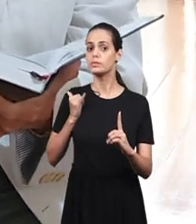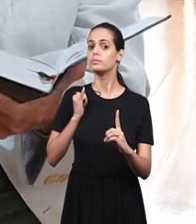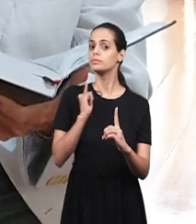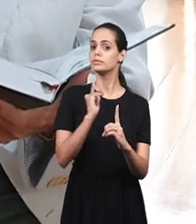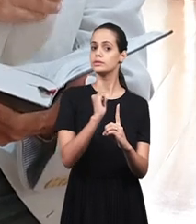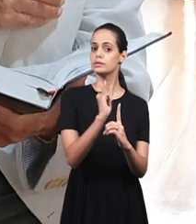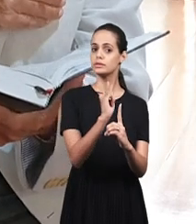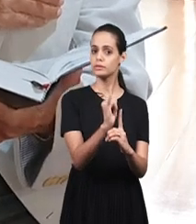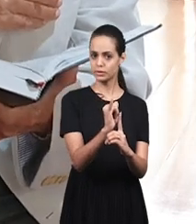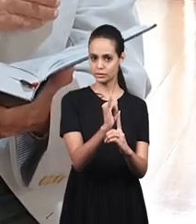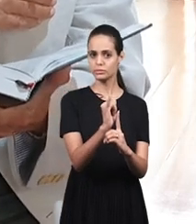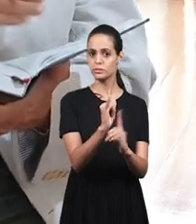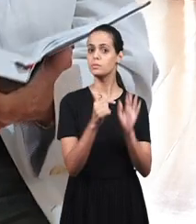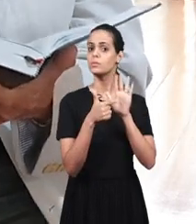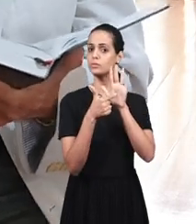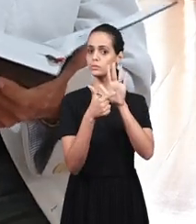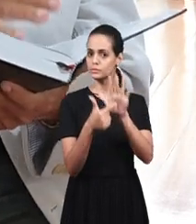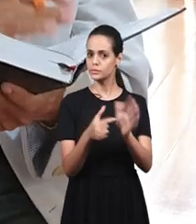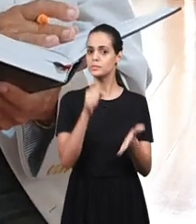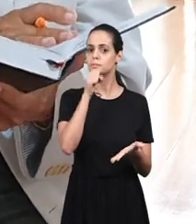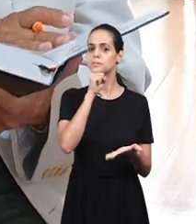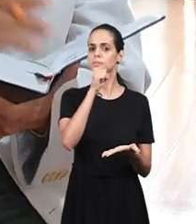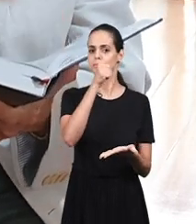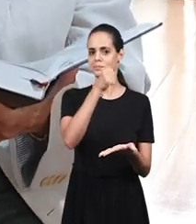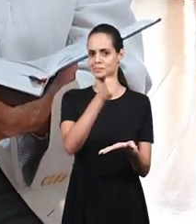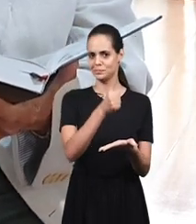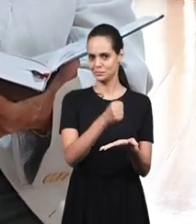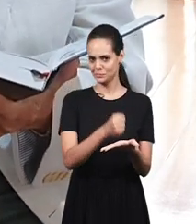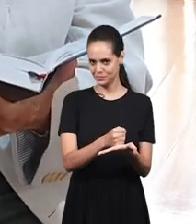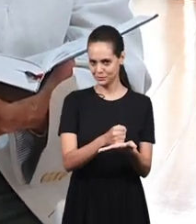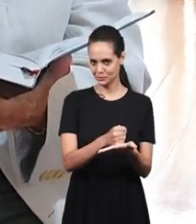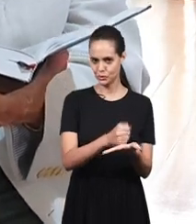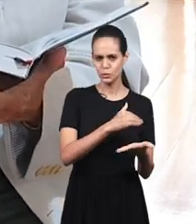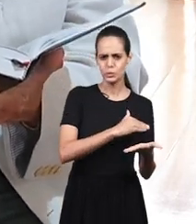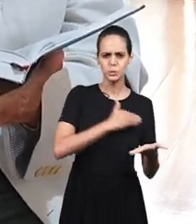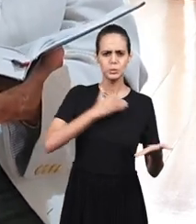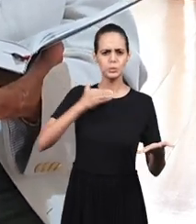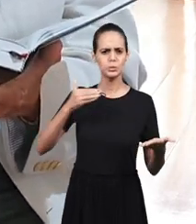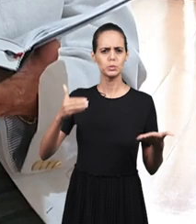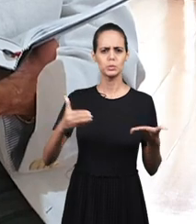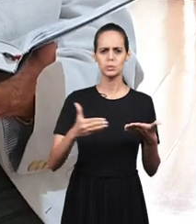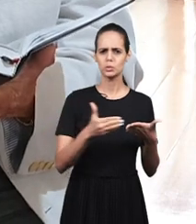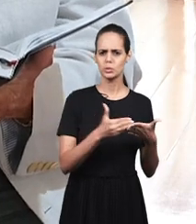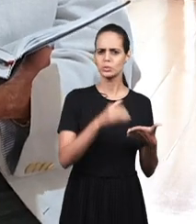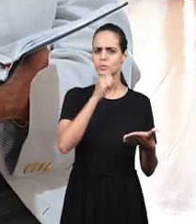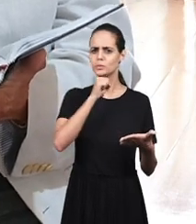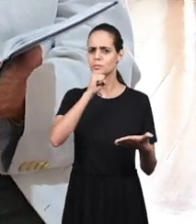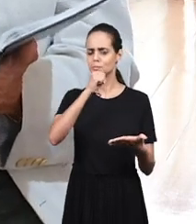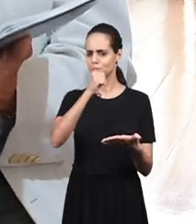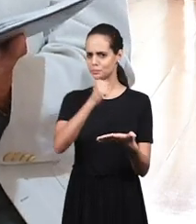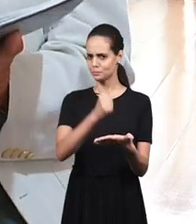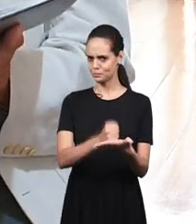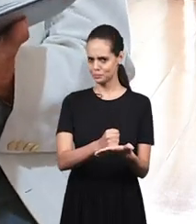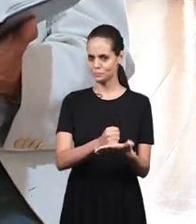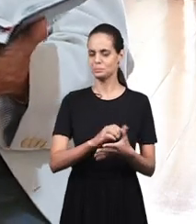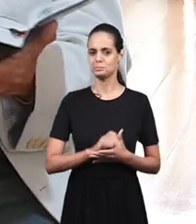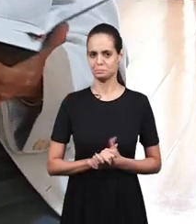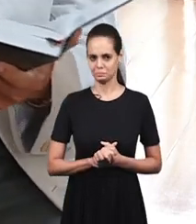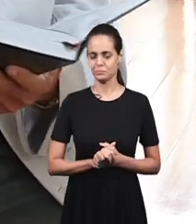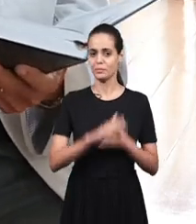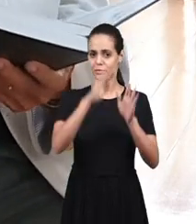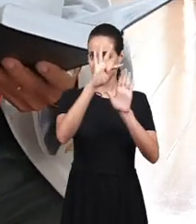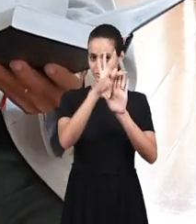en montrer que Jésus, il est prophétisé à l'Ancien Testament. Tout